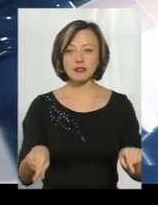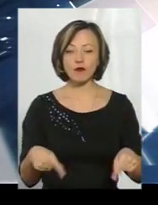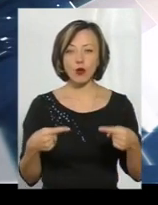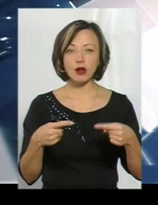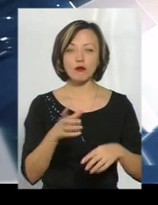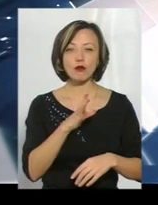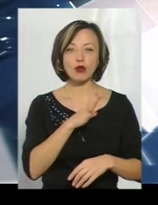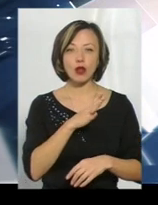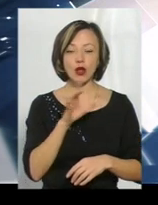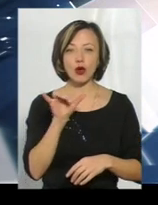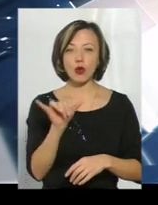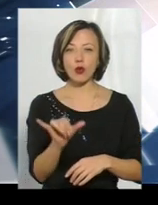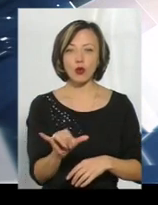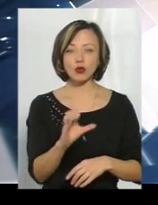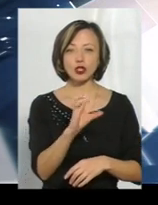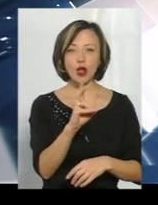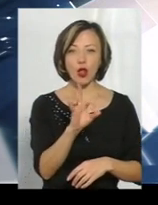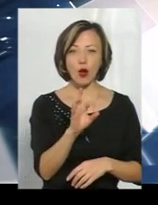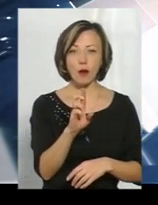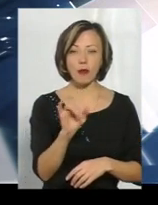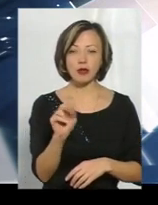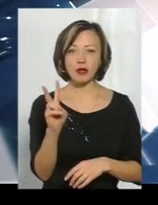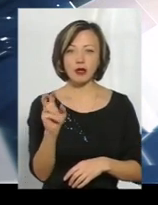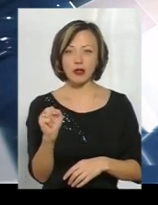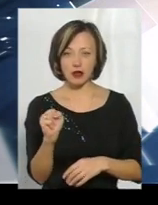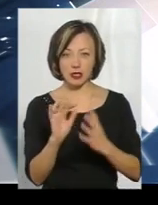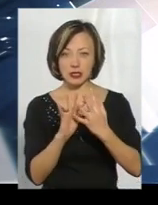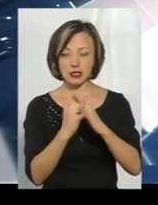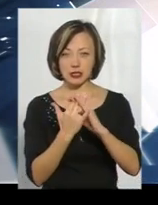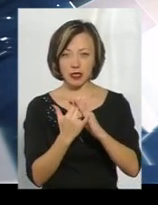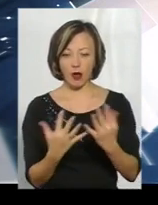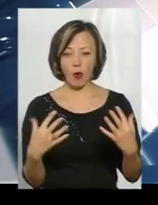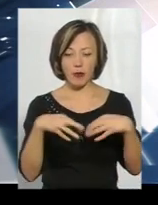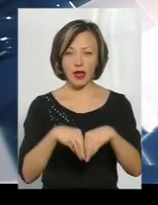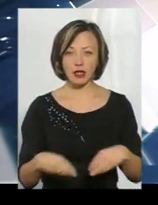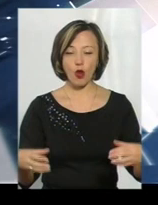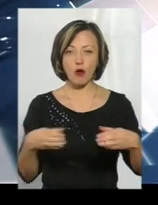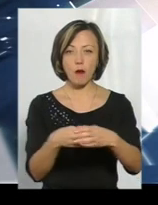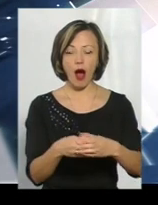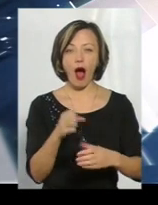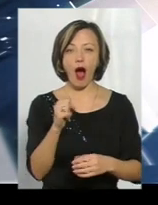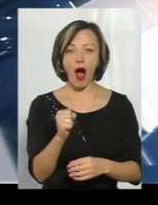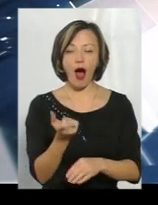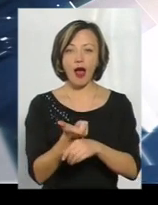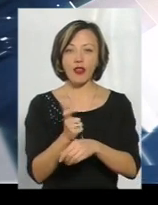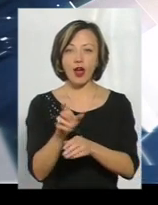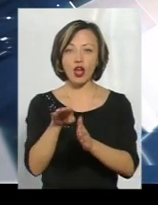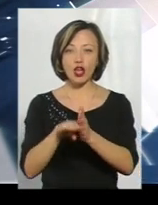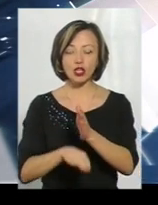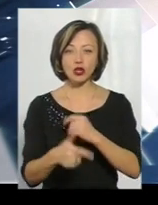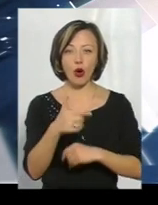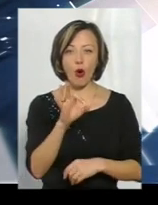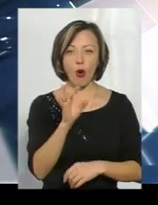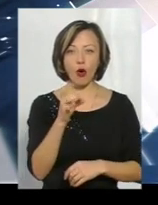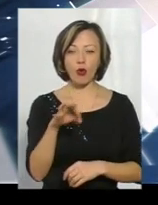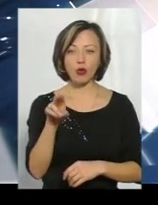округи були в Слобідко-Ключевецькій сільській об'єднані громаді, а найгірше в Городоцькій міській,